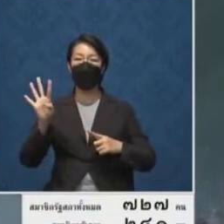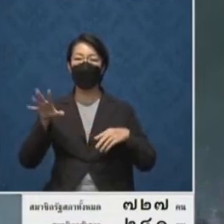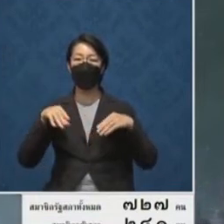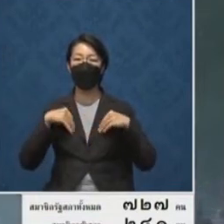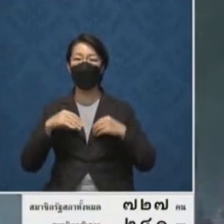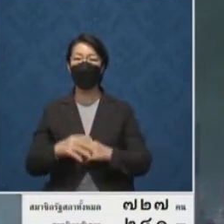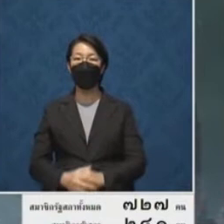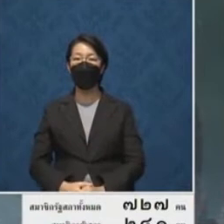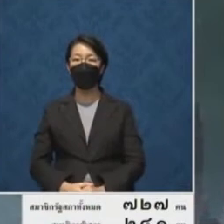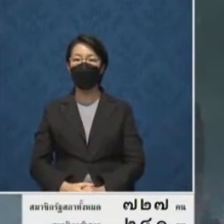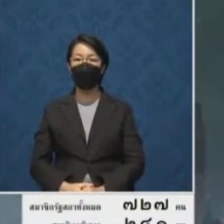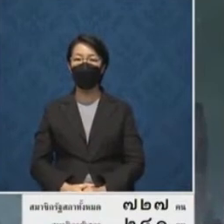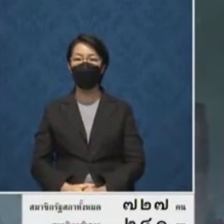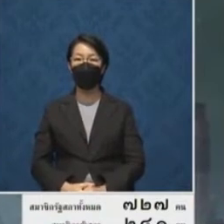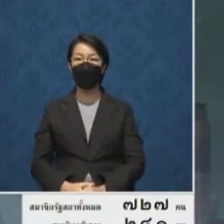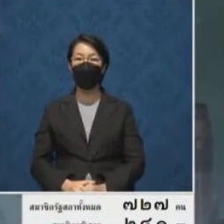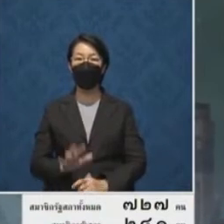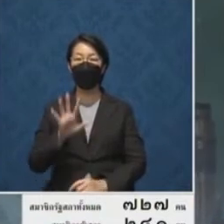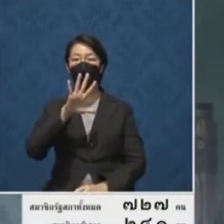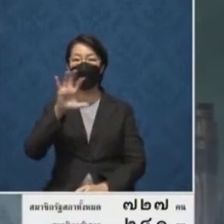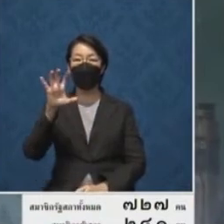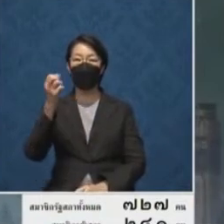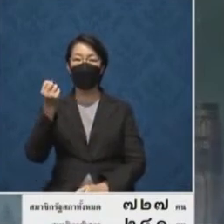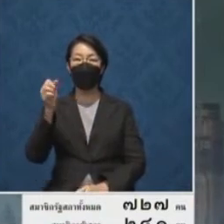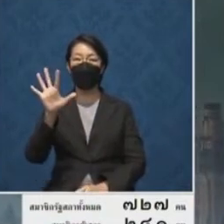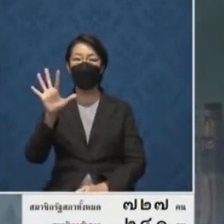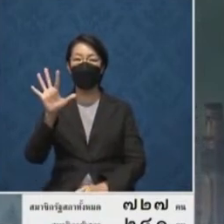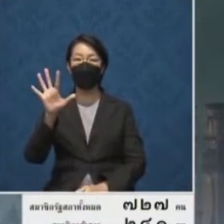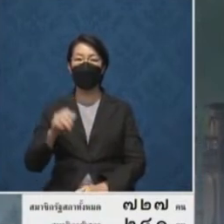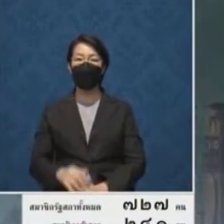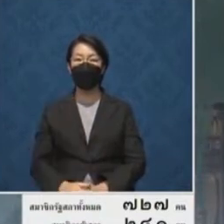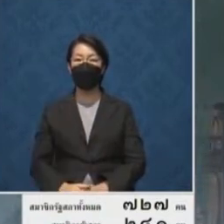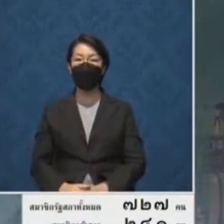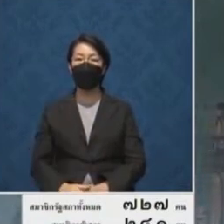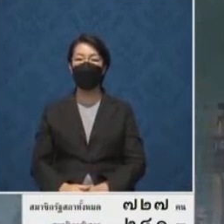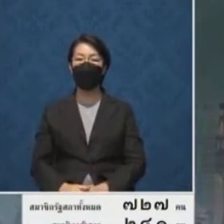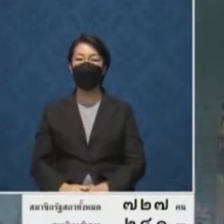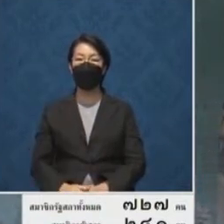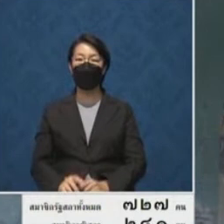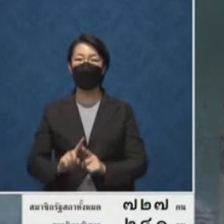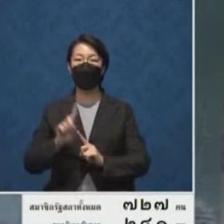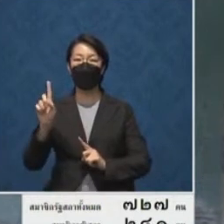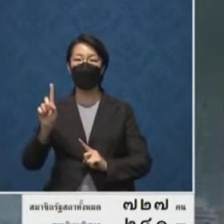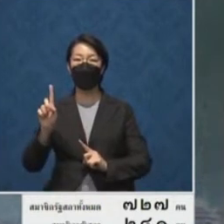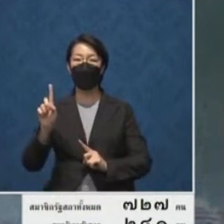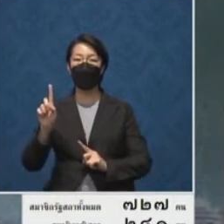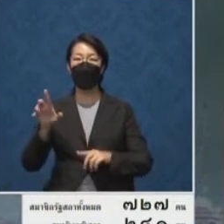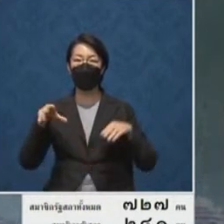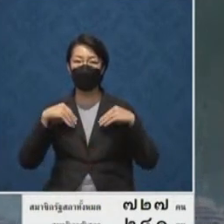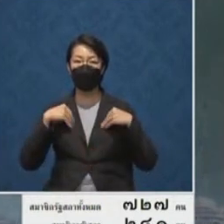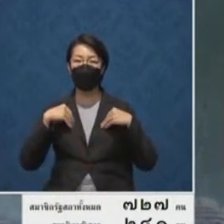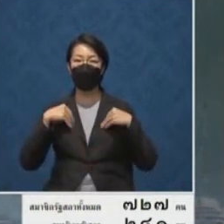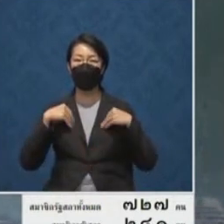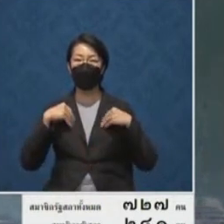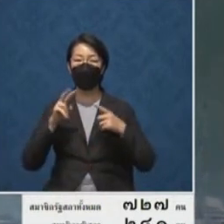การ4รับหลักการค่ะ 515นางศิรินา ปวโรลานวิทยา 1